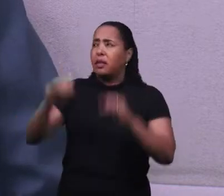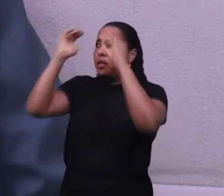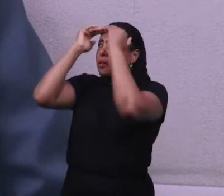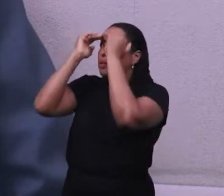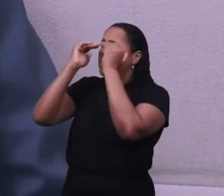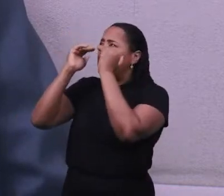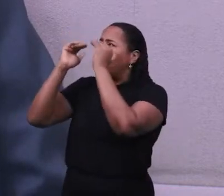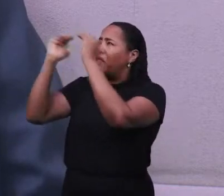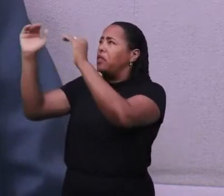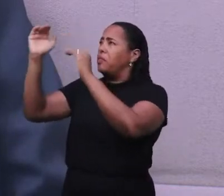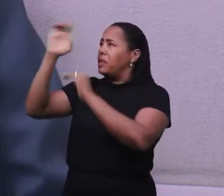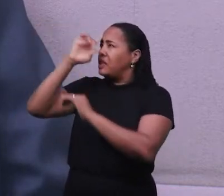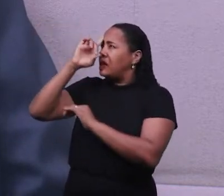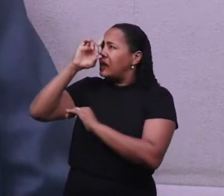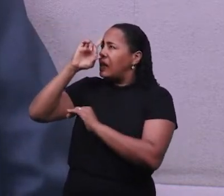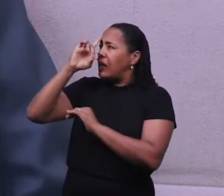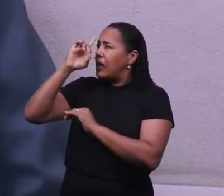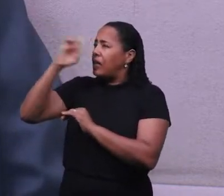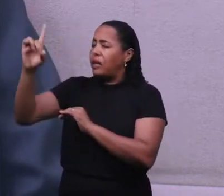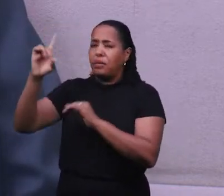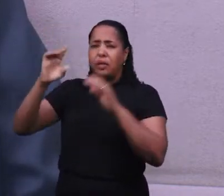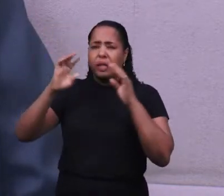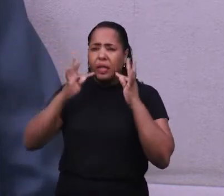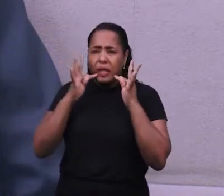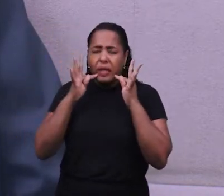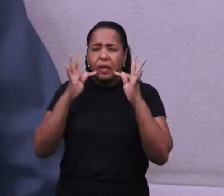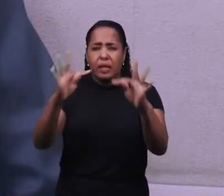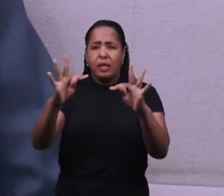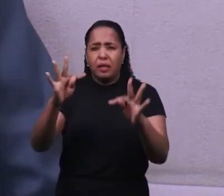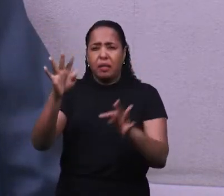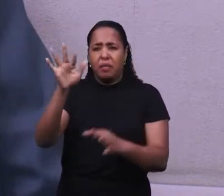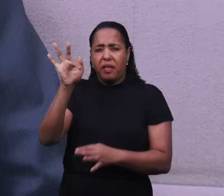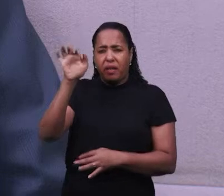du fait d'annoncer le salut, obéir à Dieu de manière